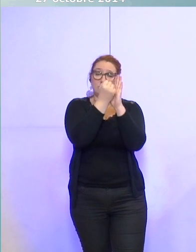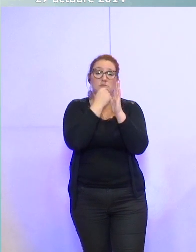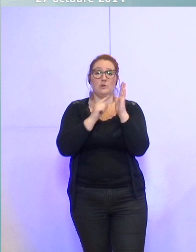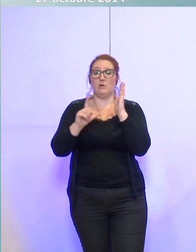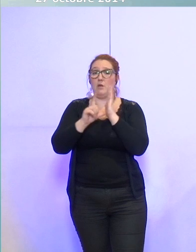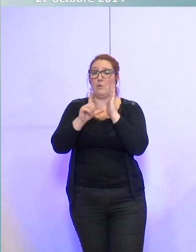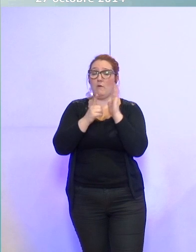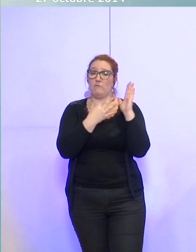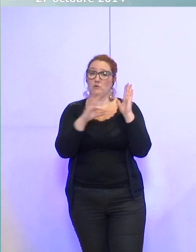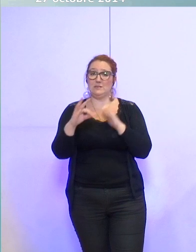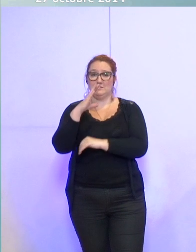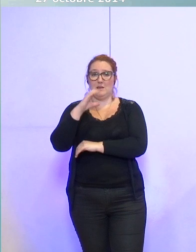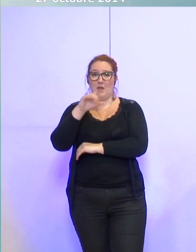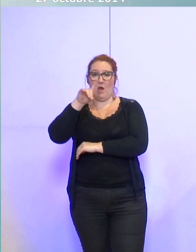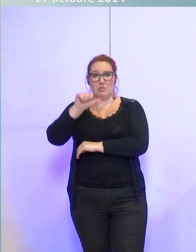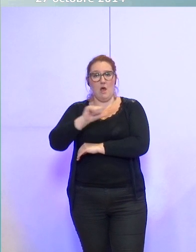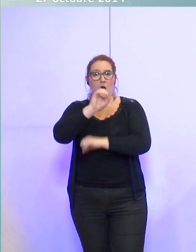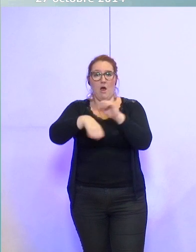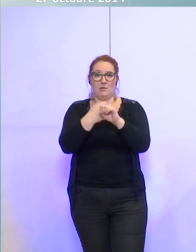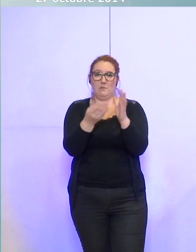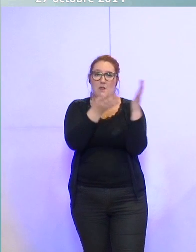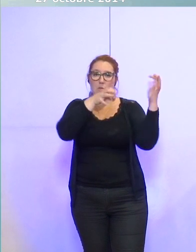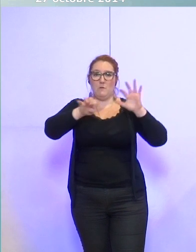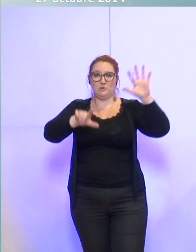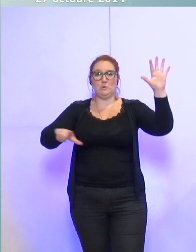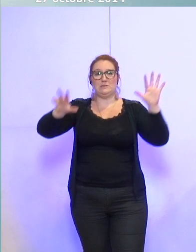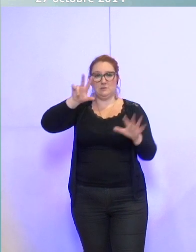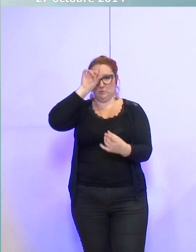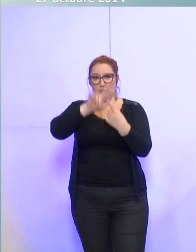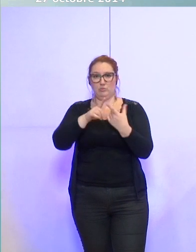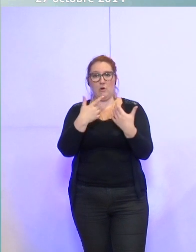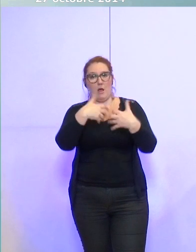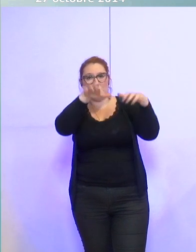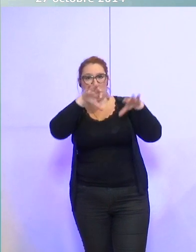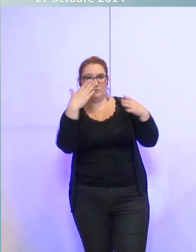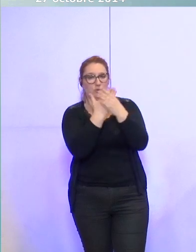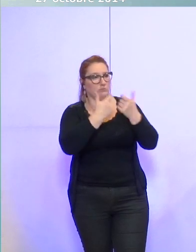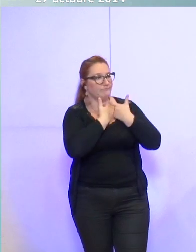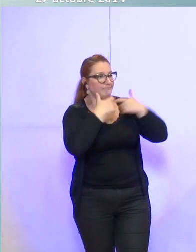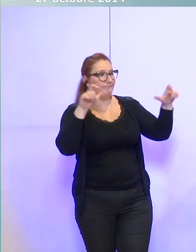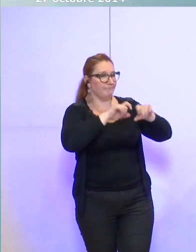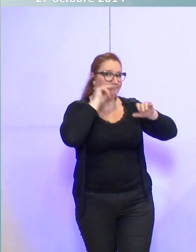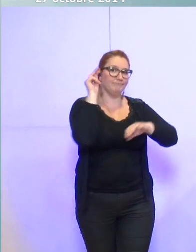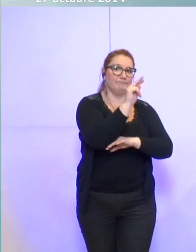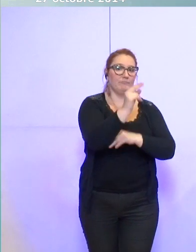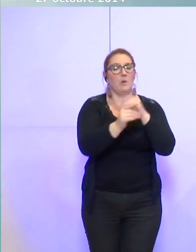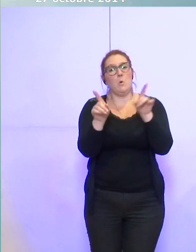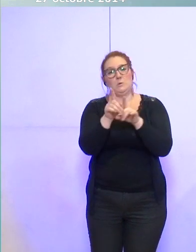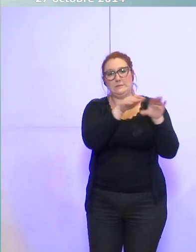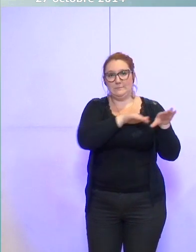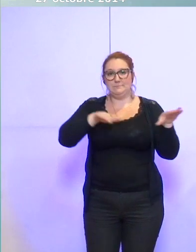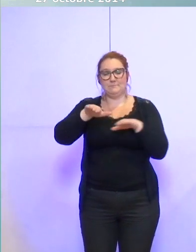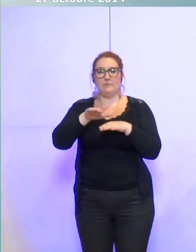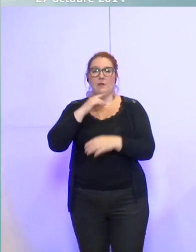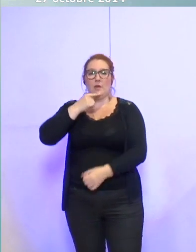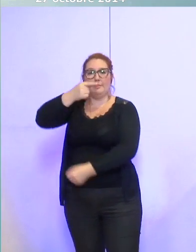loi dite CADA de 1978, d'accès aux documents administratifs, et une directive européenne du